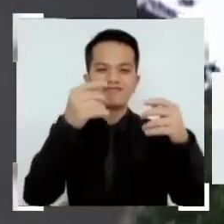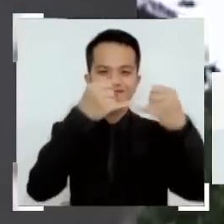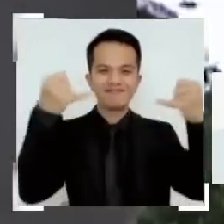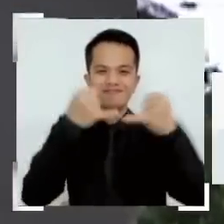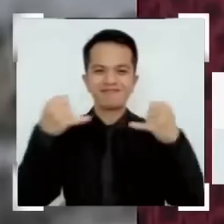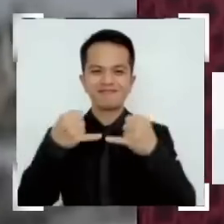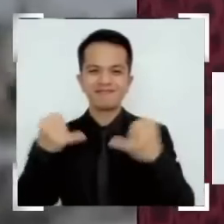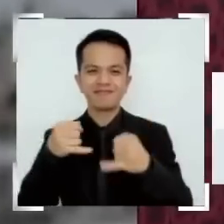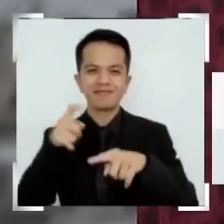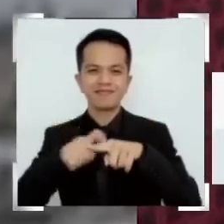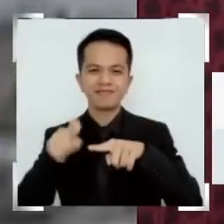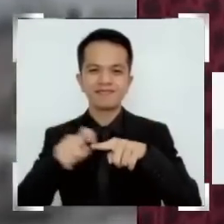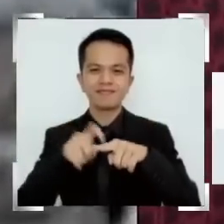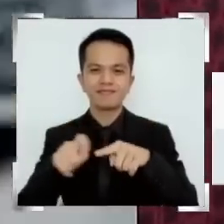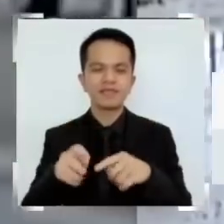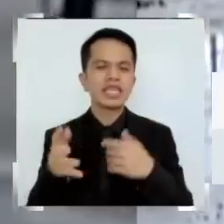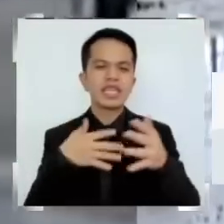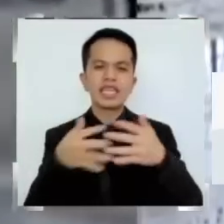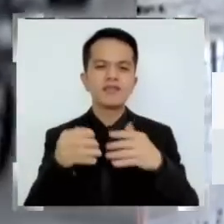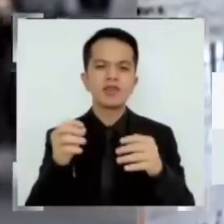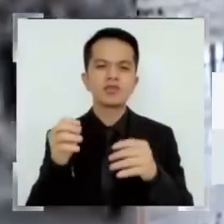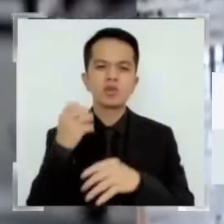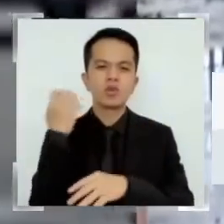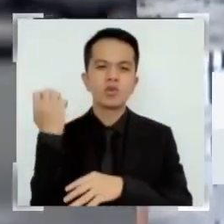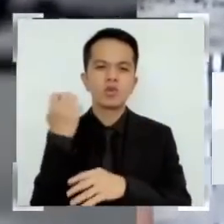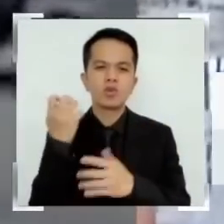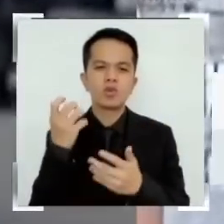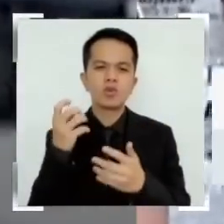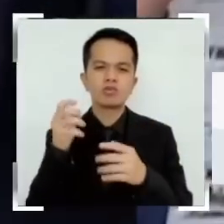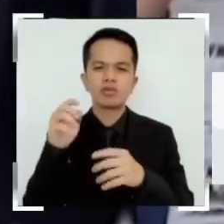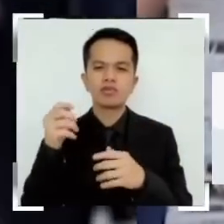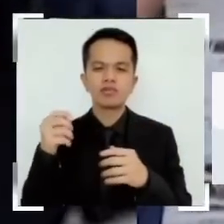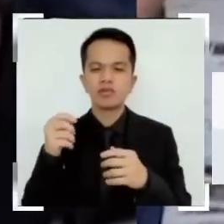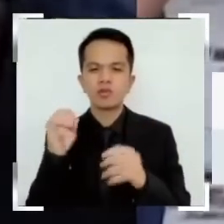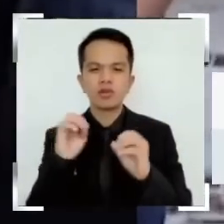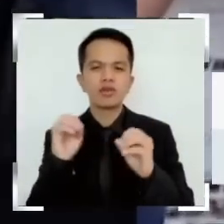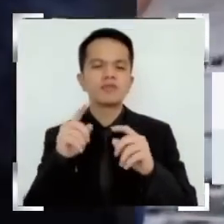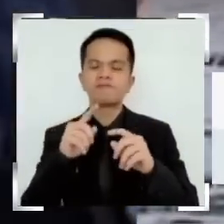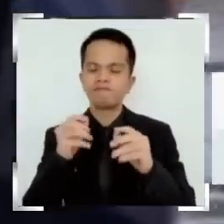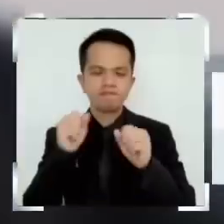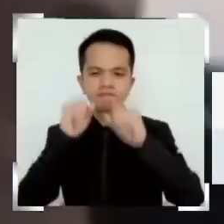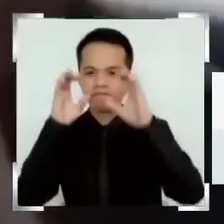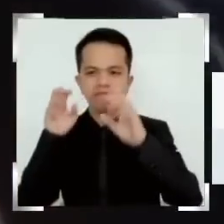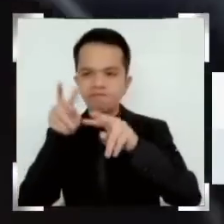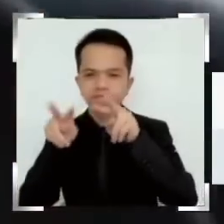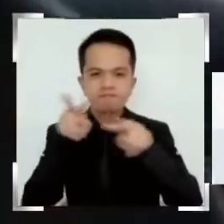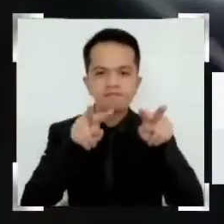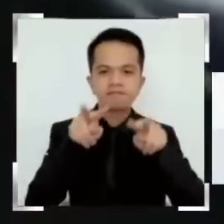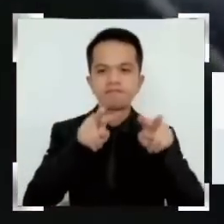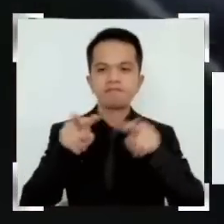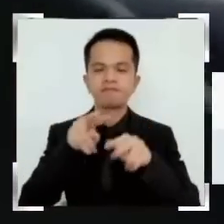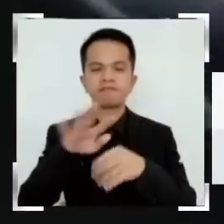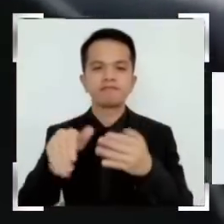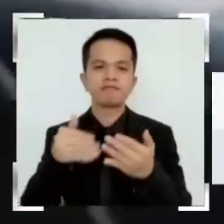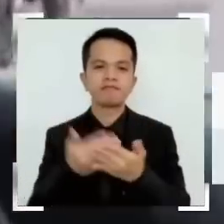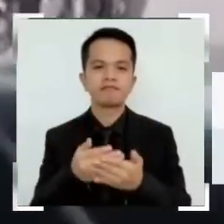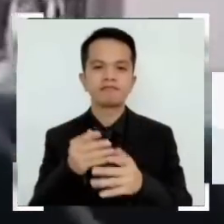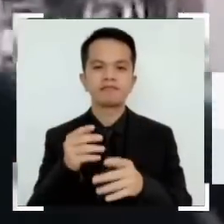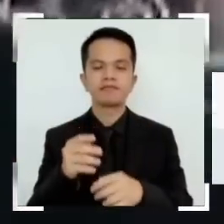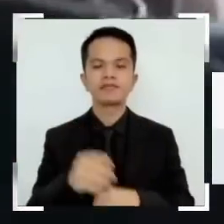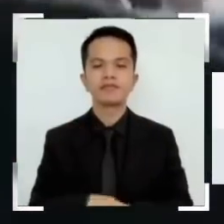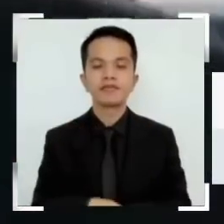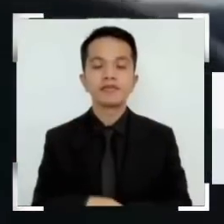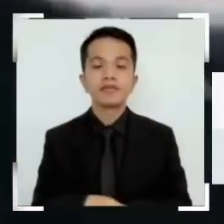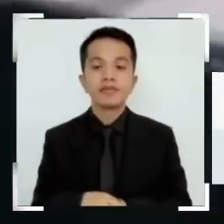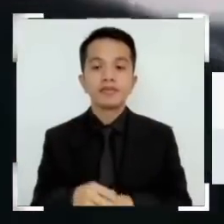sa buong probinsya, patuloy na binabantayan ang mga flood at landslide-prone areas sa lugar. Sa bayan naman ng Cordova, nag-ikot